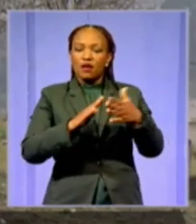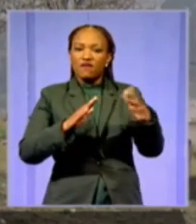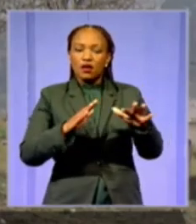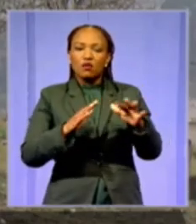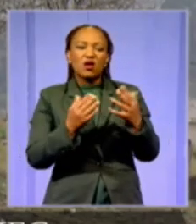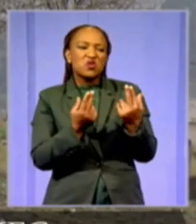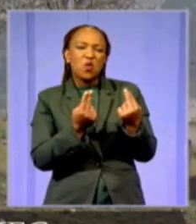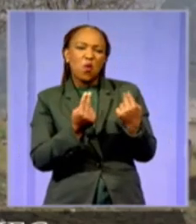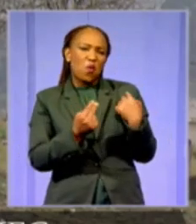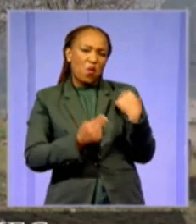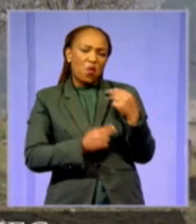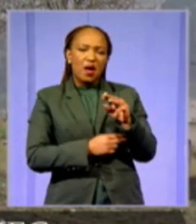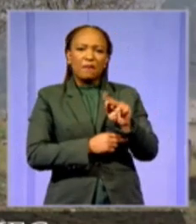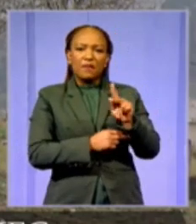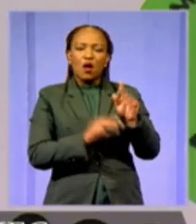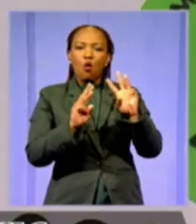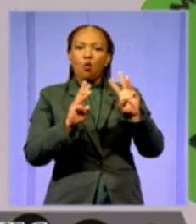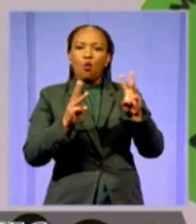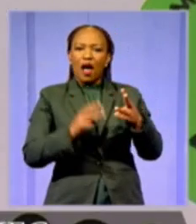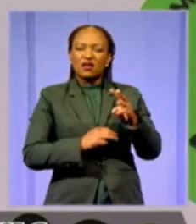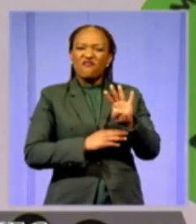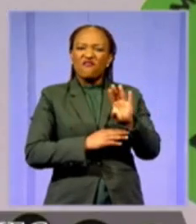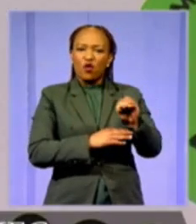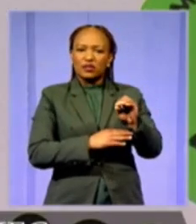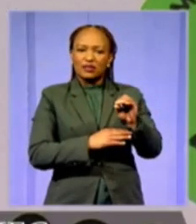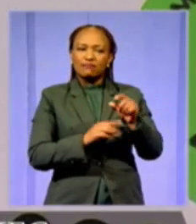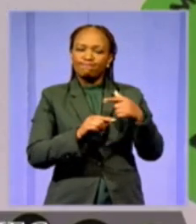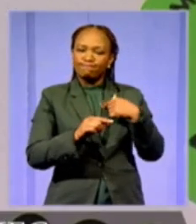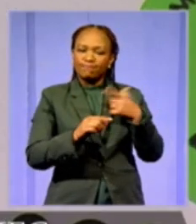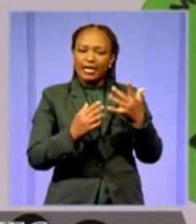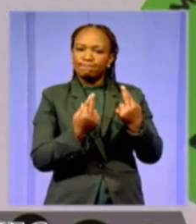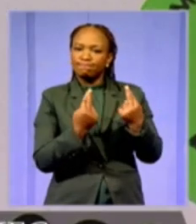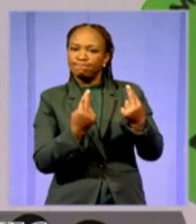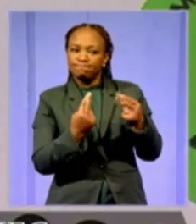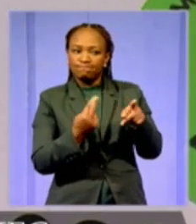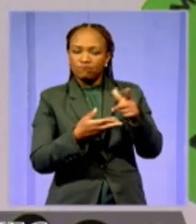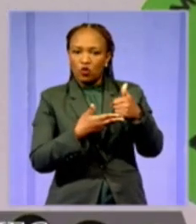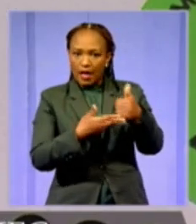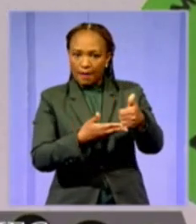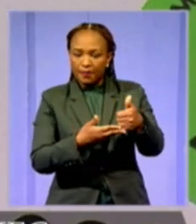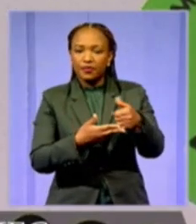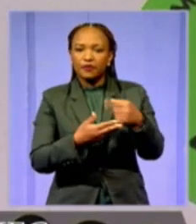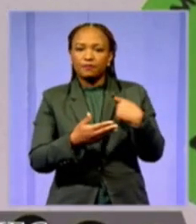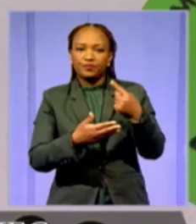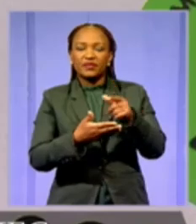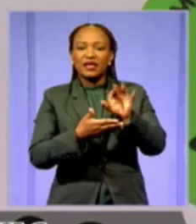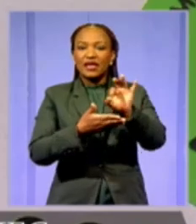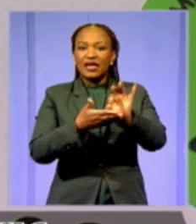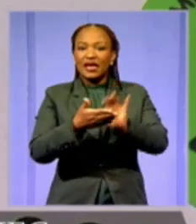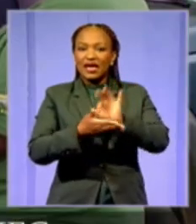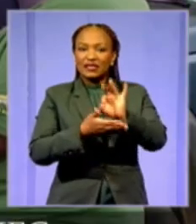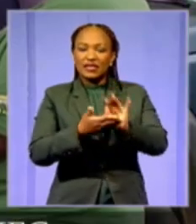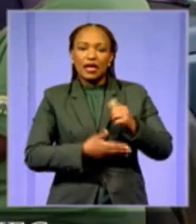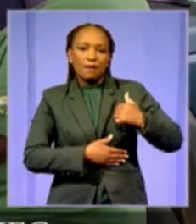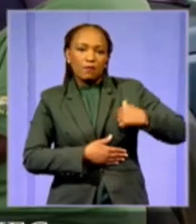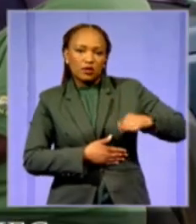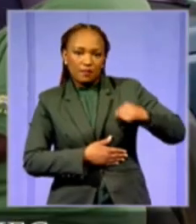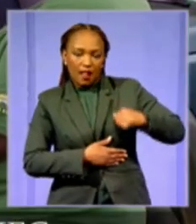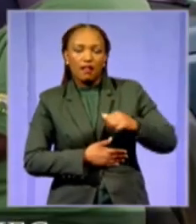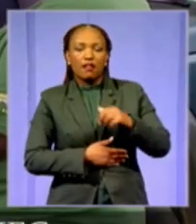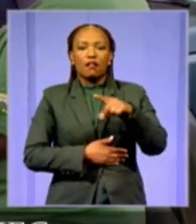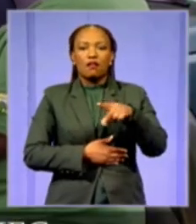go tlhophiwa wa Ward 14. Kgaolotlhopho e kwa gare ga dikgaolo tsa metsemagae gaufi le Port Shepstone,